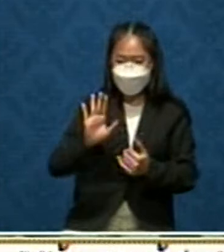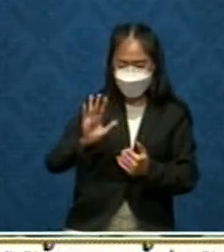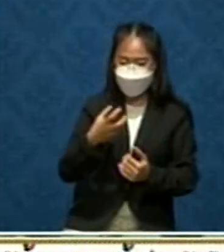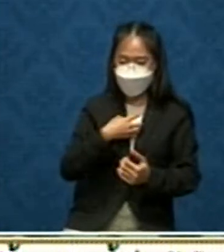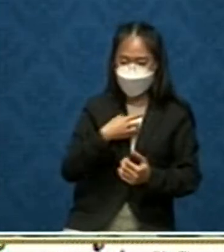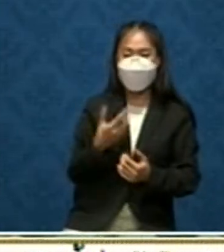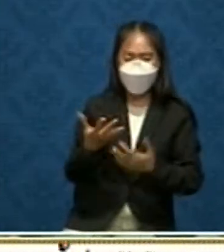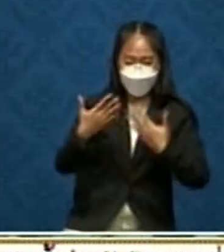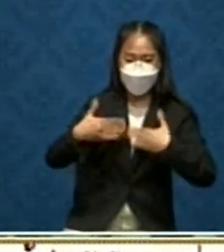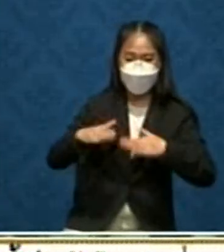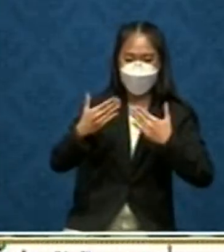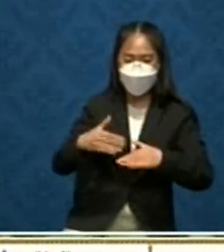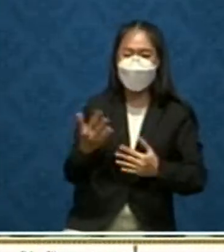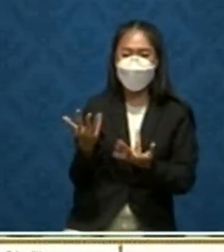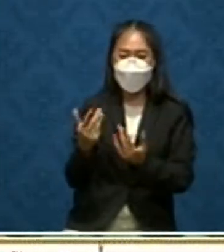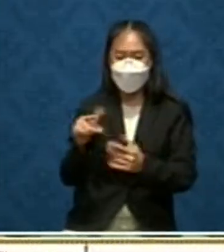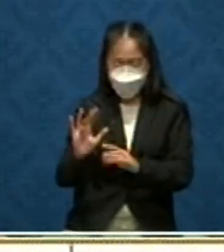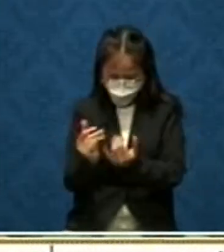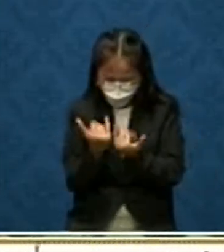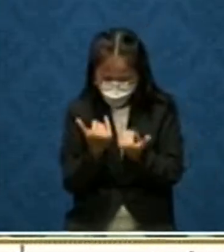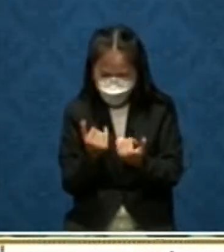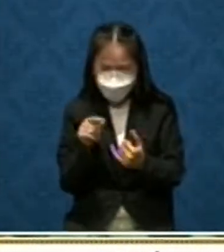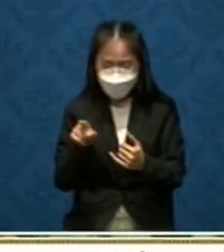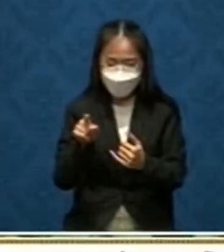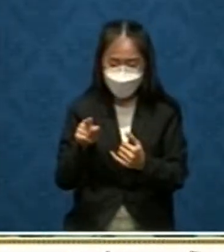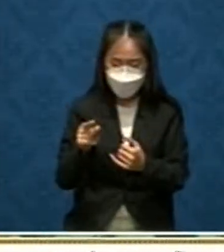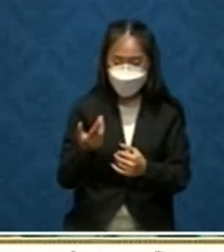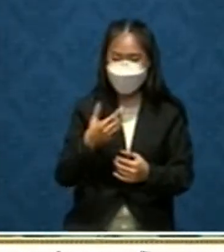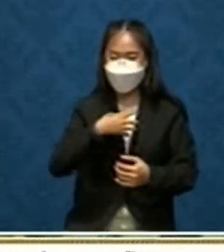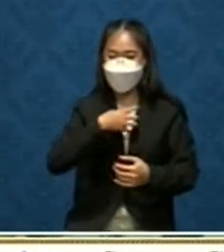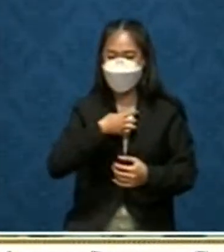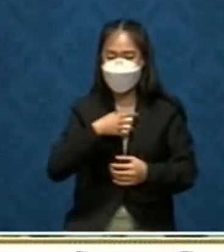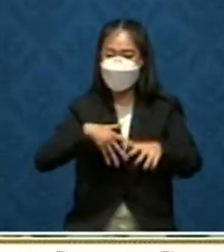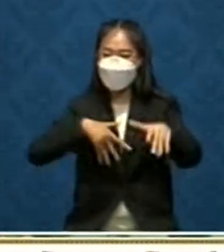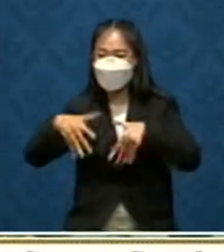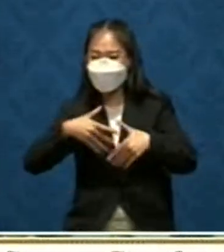ไมงทกโชวโาสตงนี้แล้วในการหาเสีงของท่าน